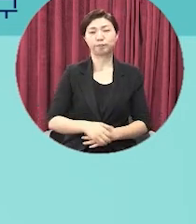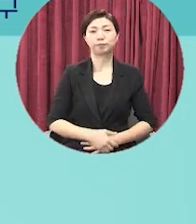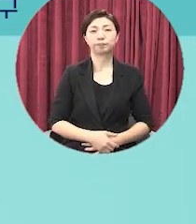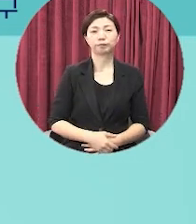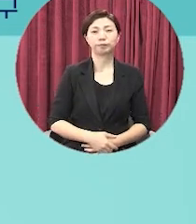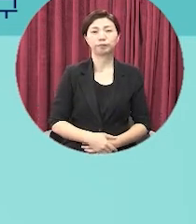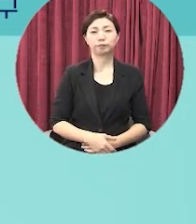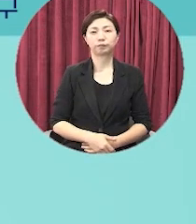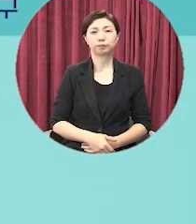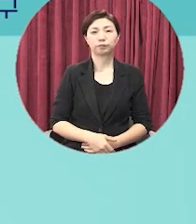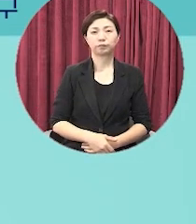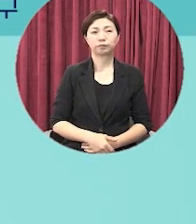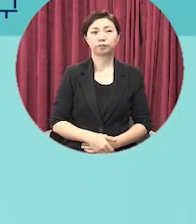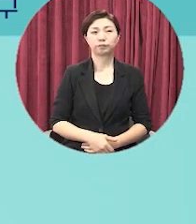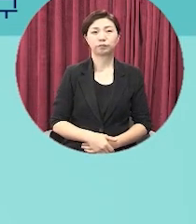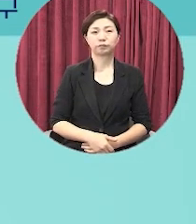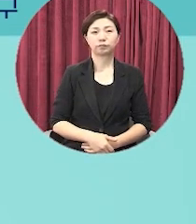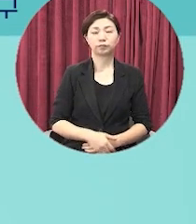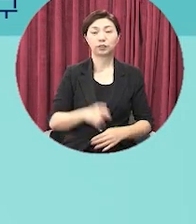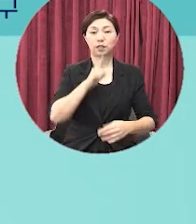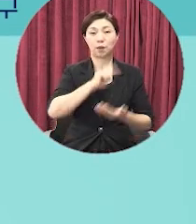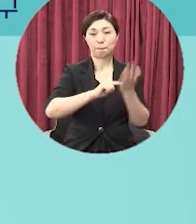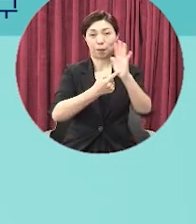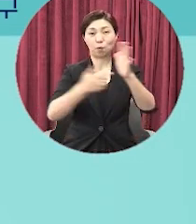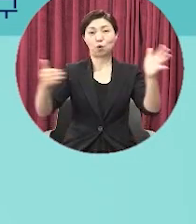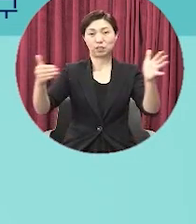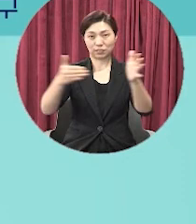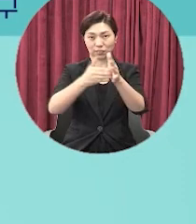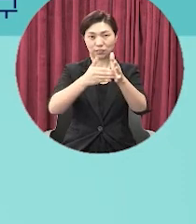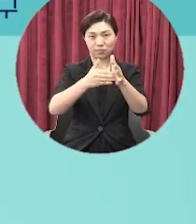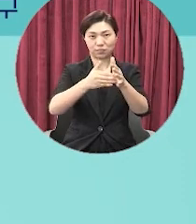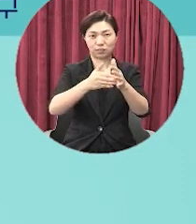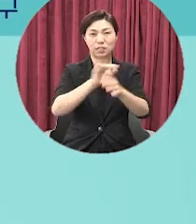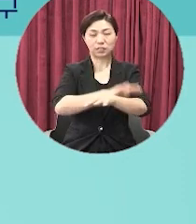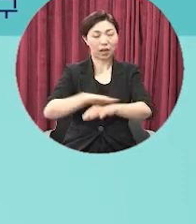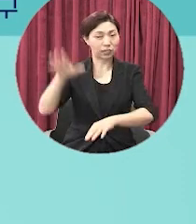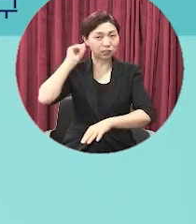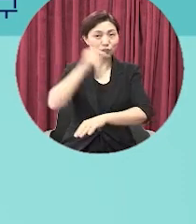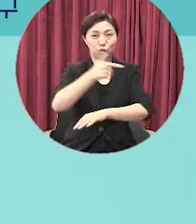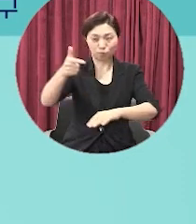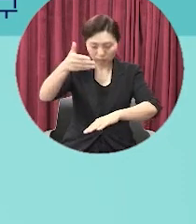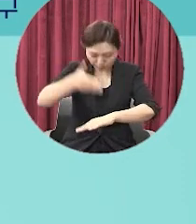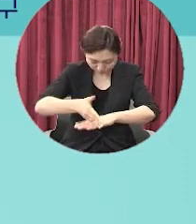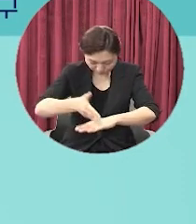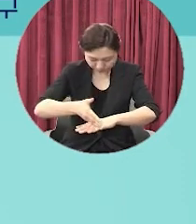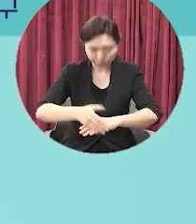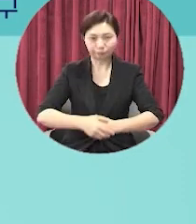있겠습니다 이상으로 제 발표 마치도록 하겟습니다 경청해 주셔서 감사합니다